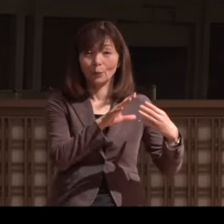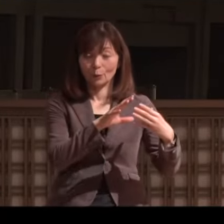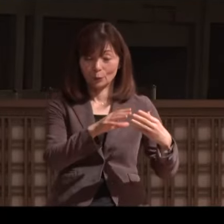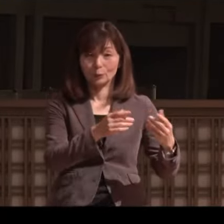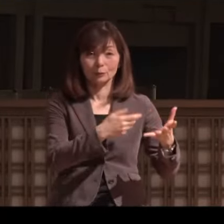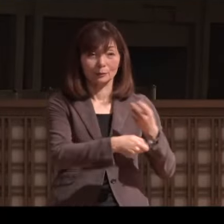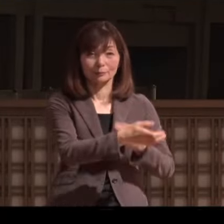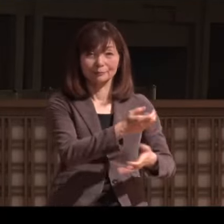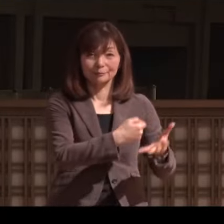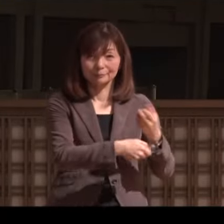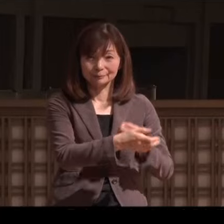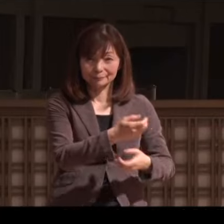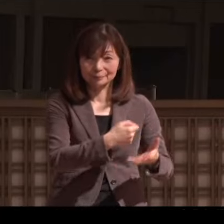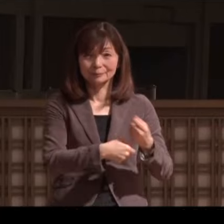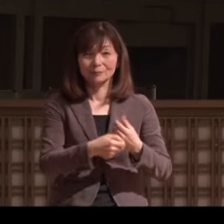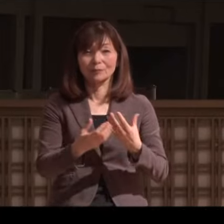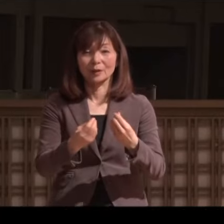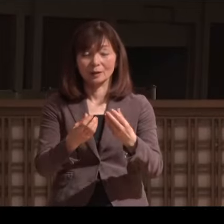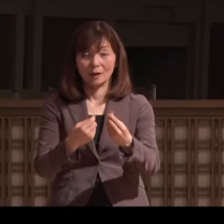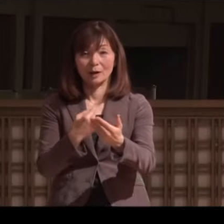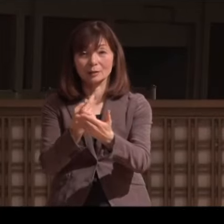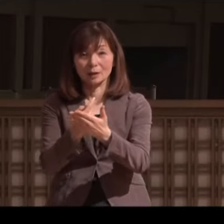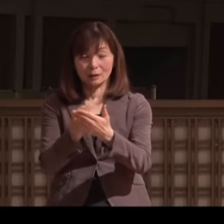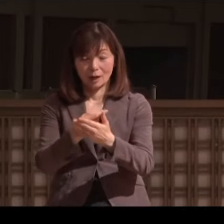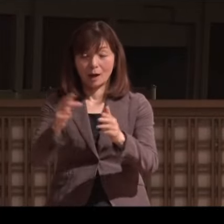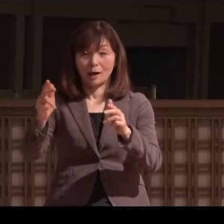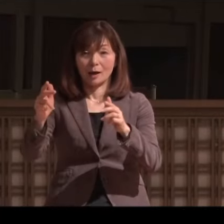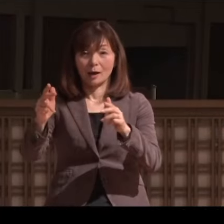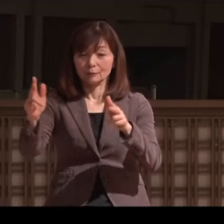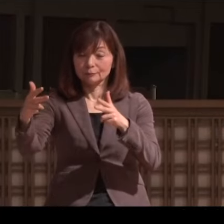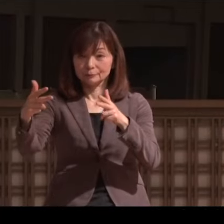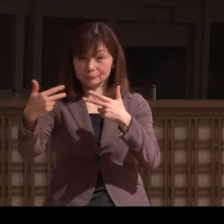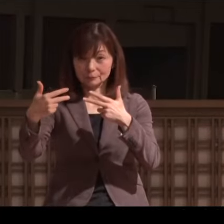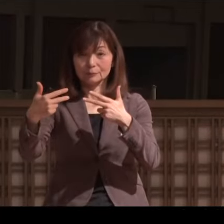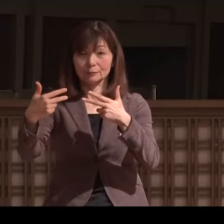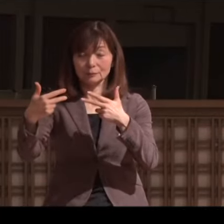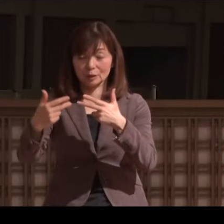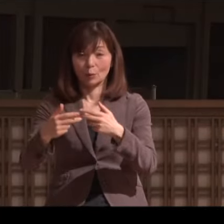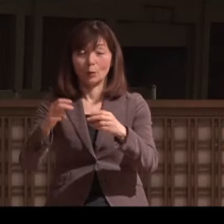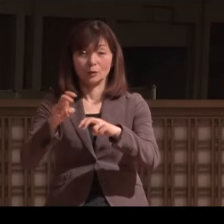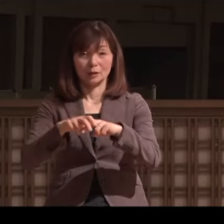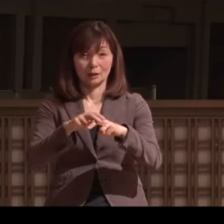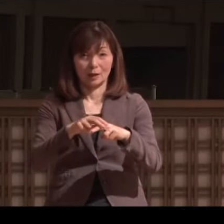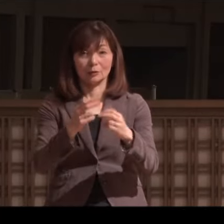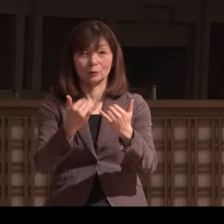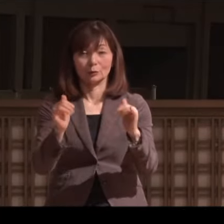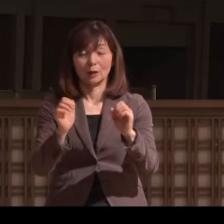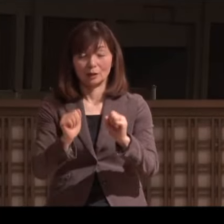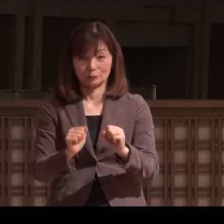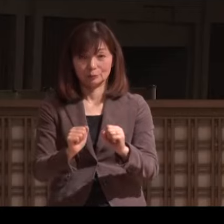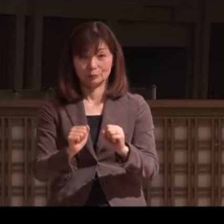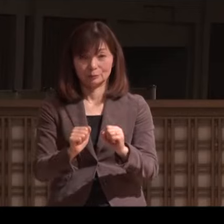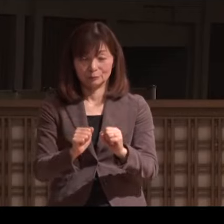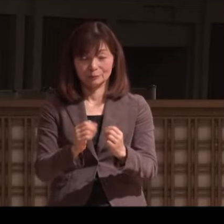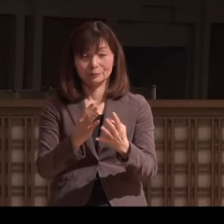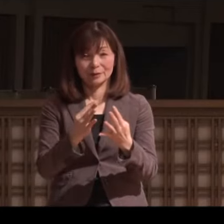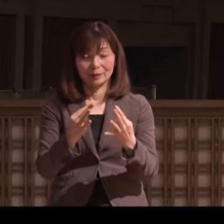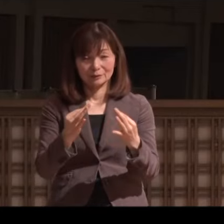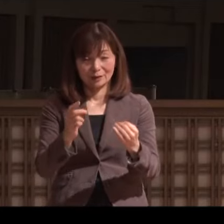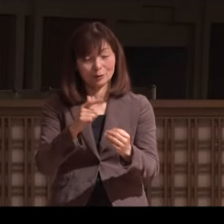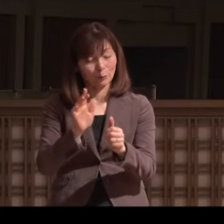引き出しながら参加されてらっしゃるまたWebでも参加されてらっしゃる皆様に1つでも多くの何かヒントをいたあの